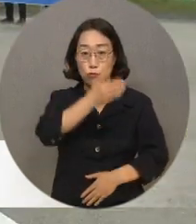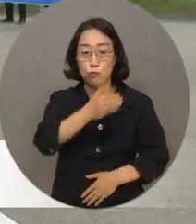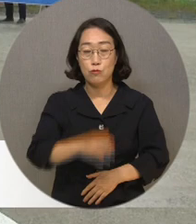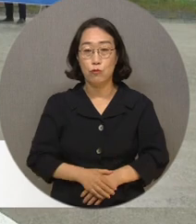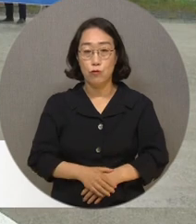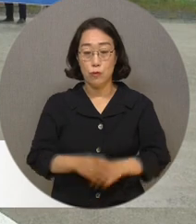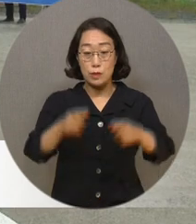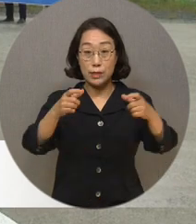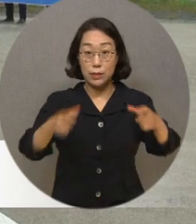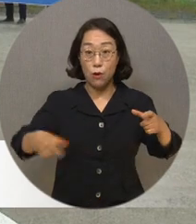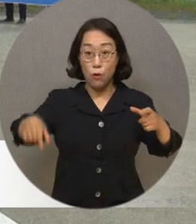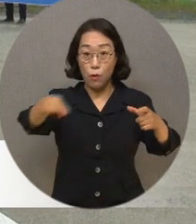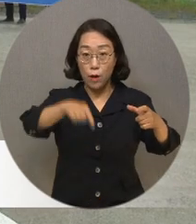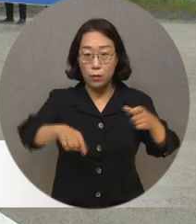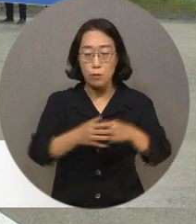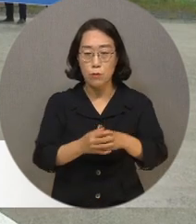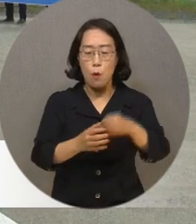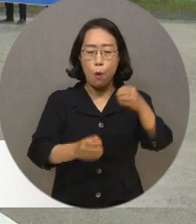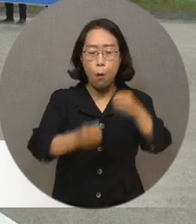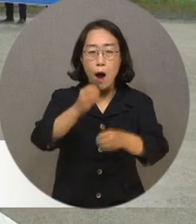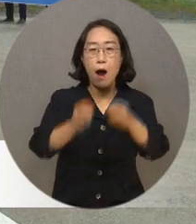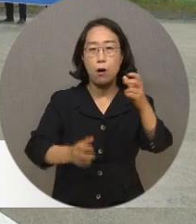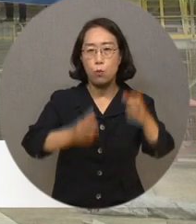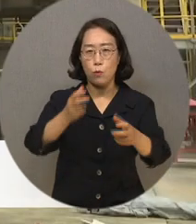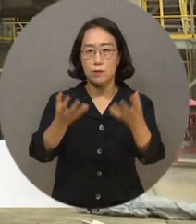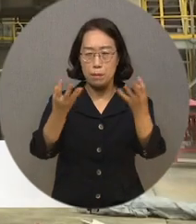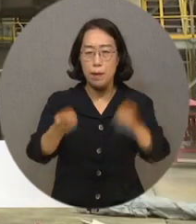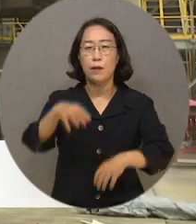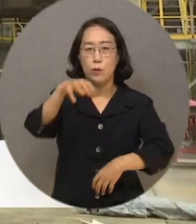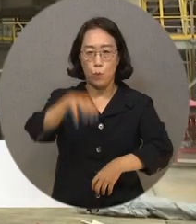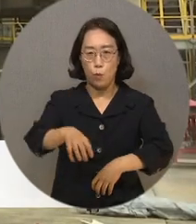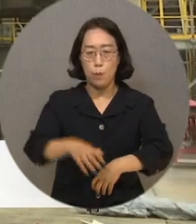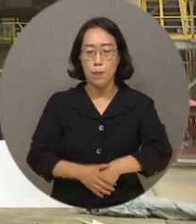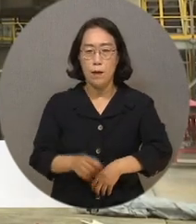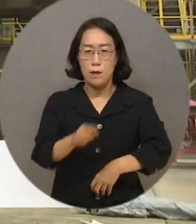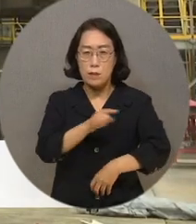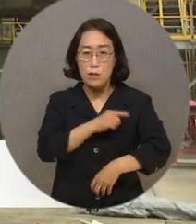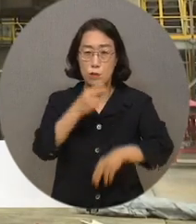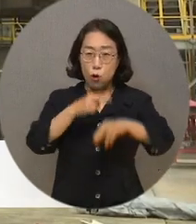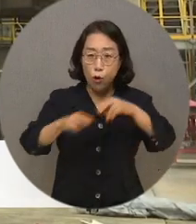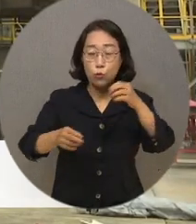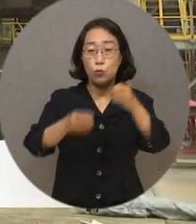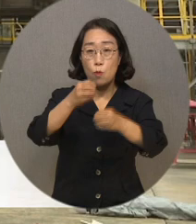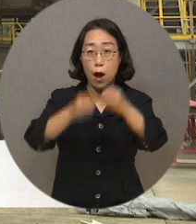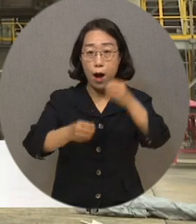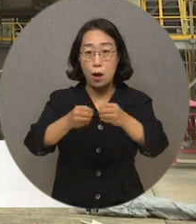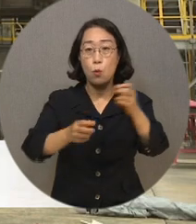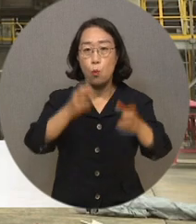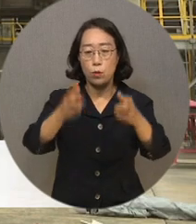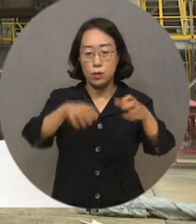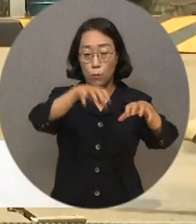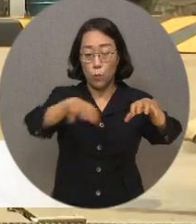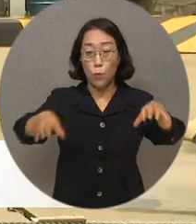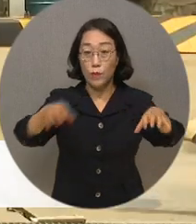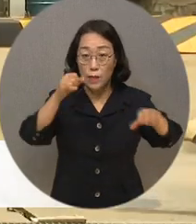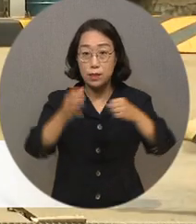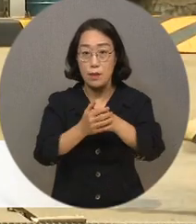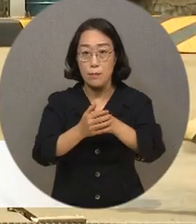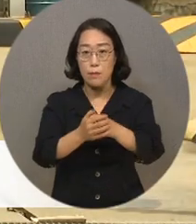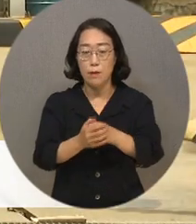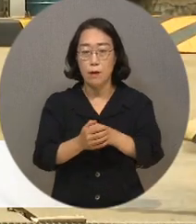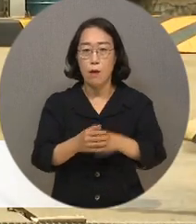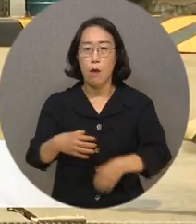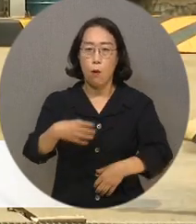여수국가산단은 중화학 공장이 밀집해 있으며 국내 최대 석유화학 단지를 보유한 곳으로